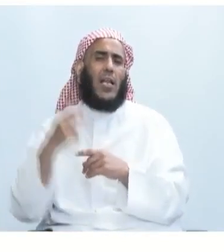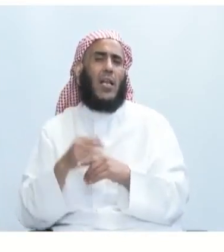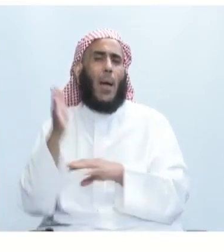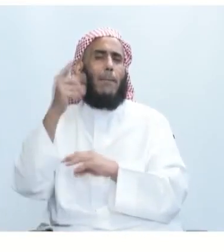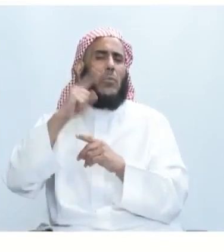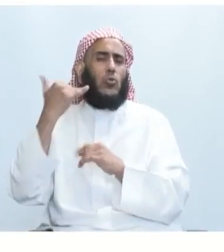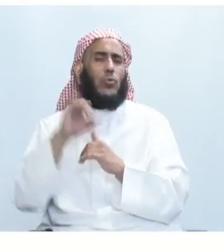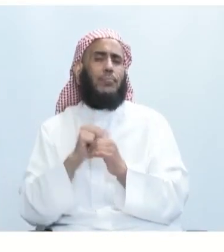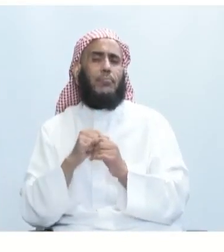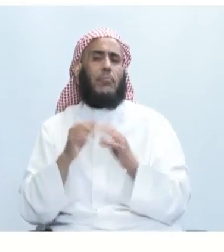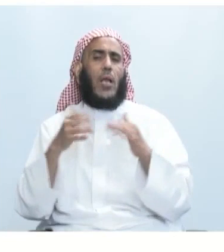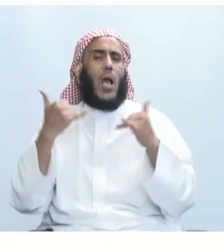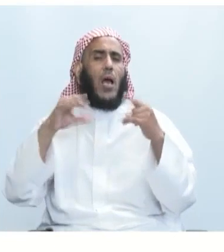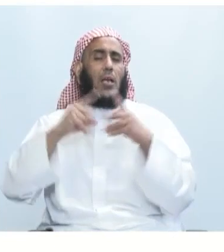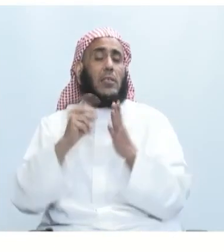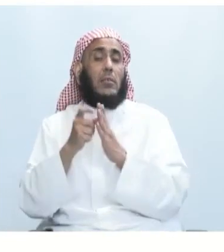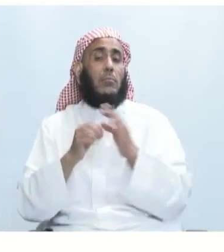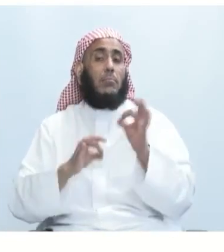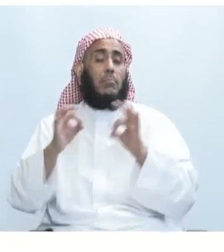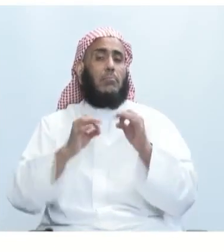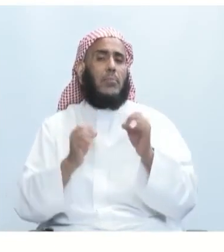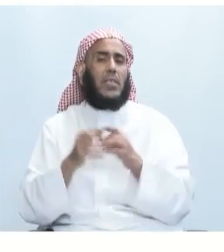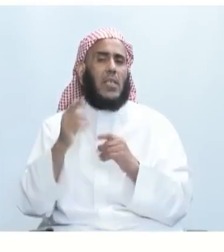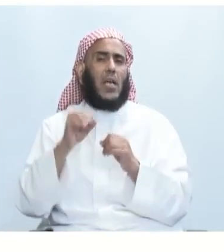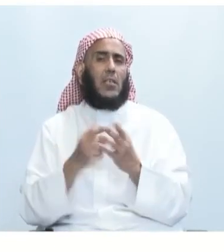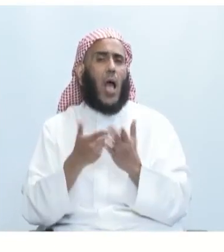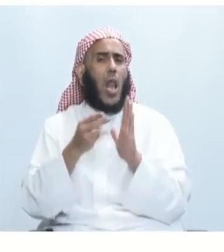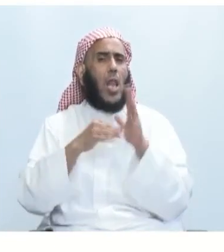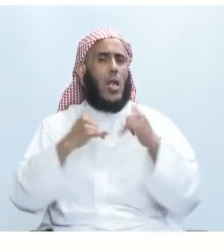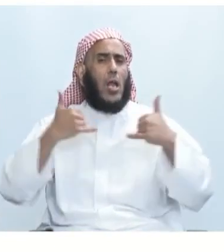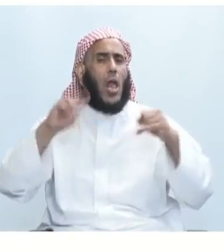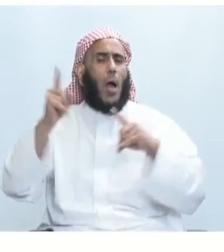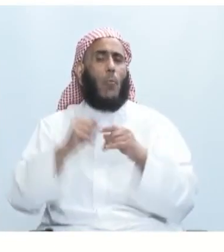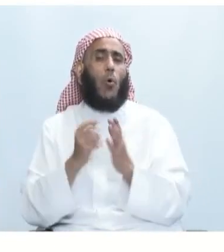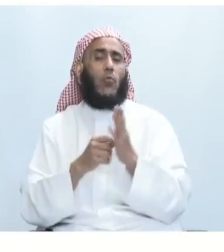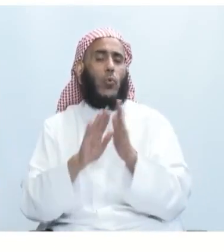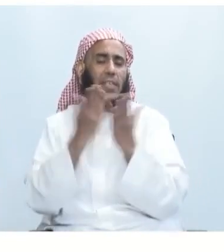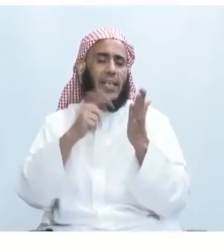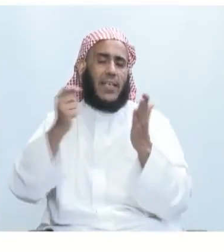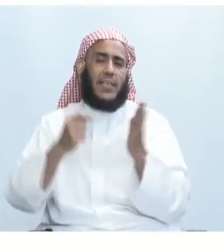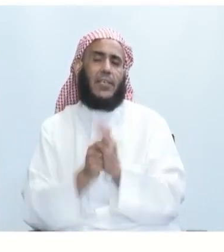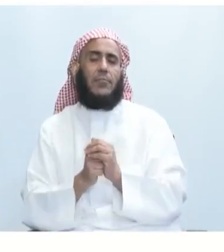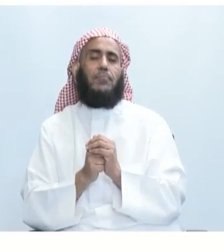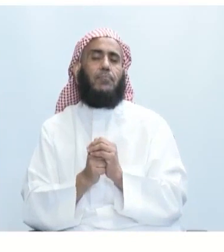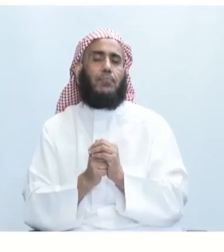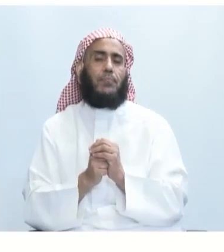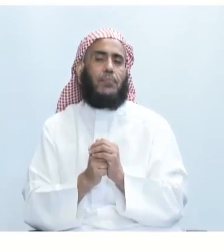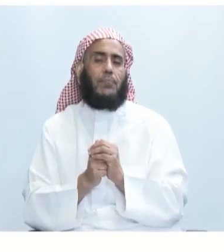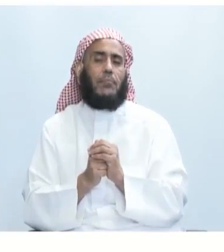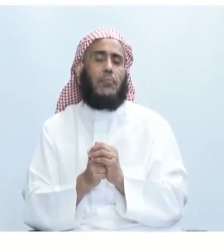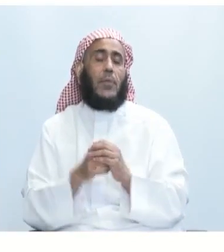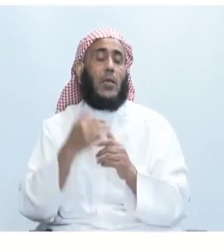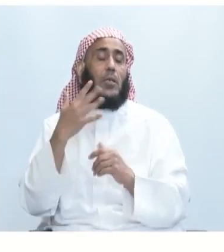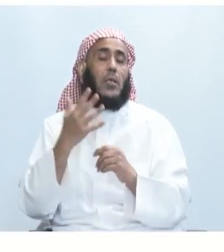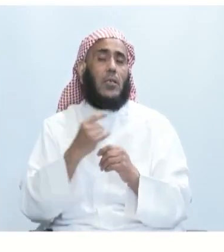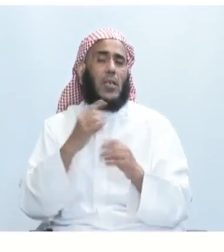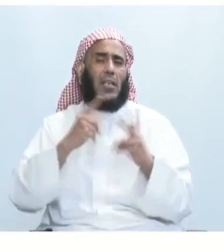وكذلك الحديث هنا عن رسم السياسه للاعلام وفنون التحرير الصحفي فنون التحرير الصحفي عاشرا هنا